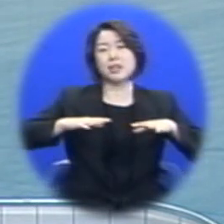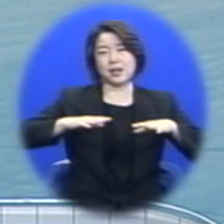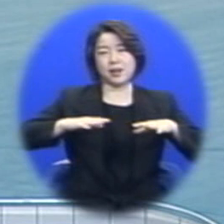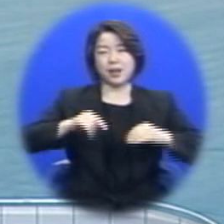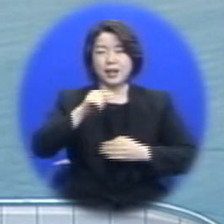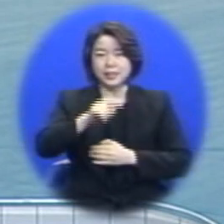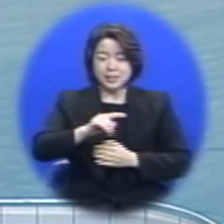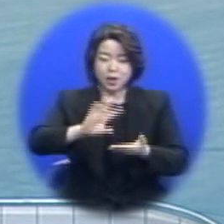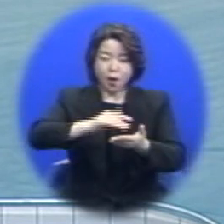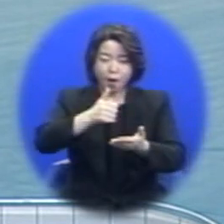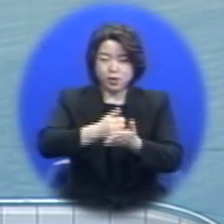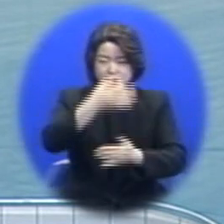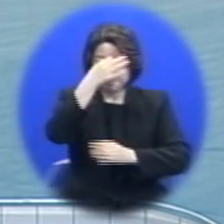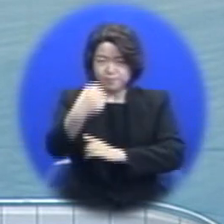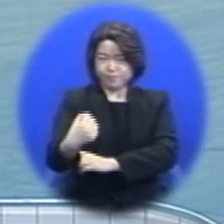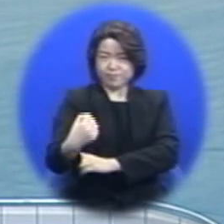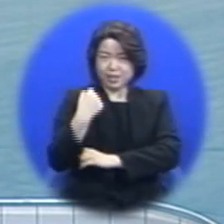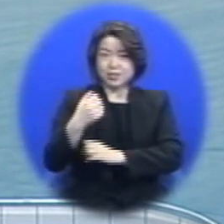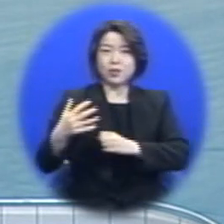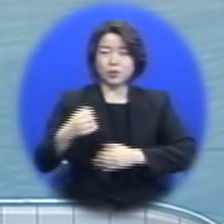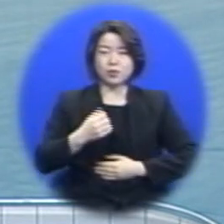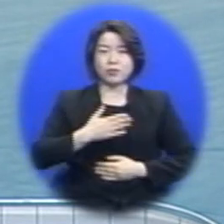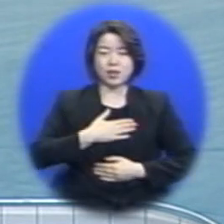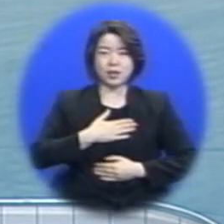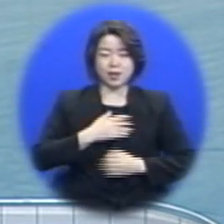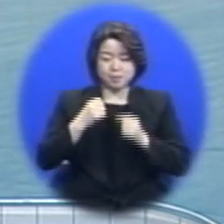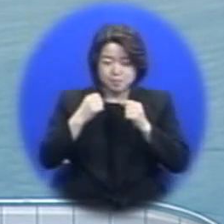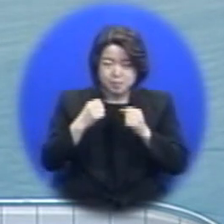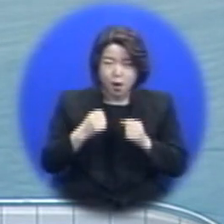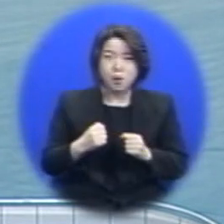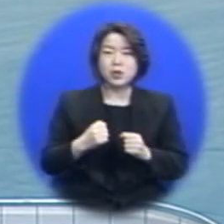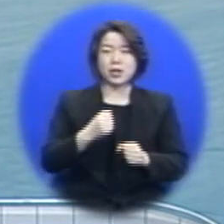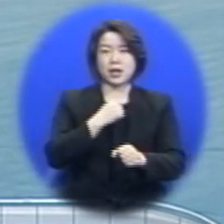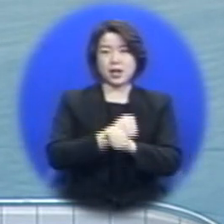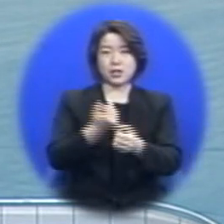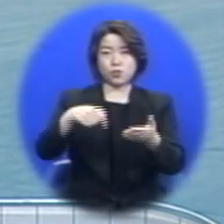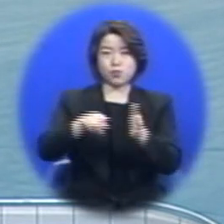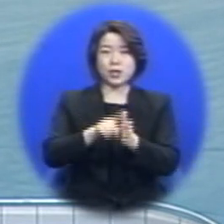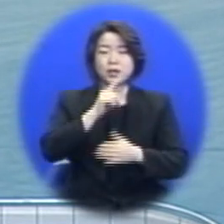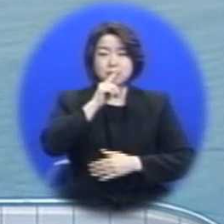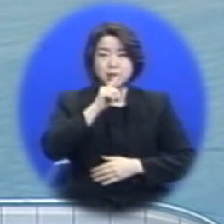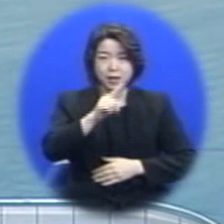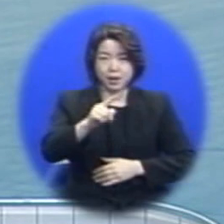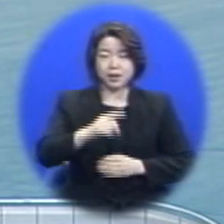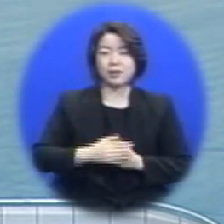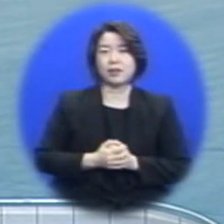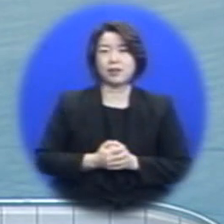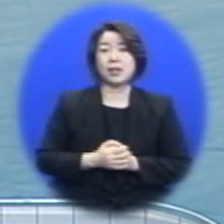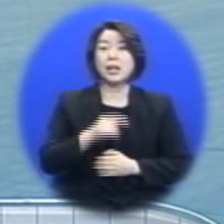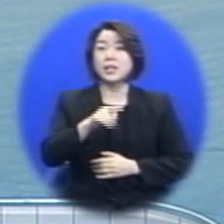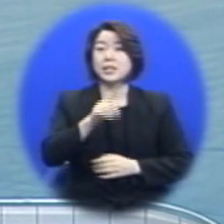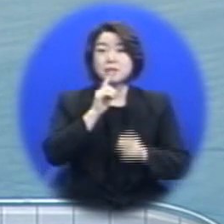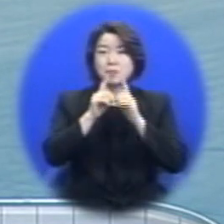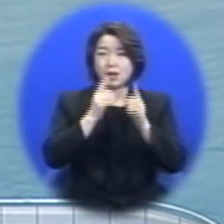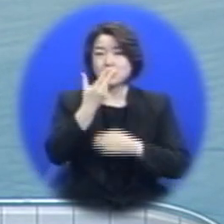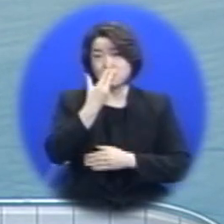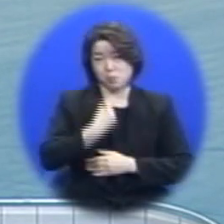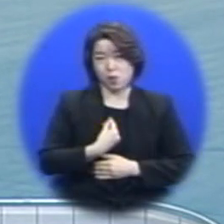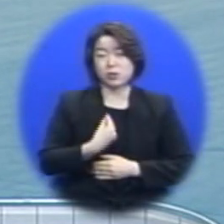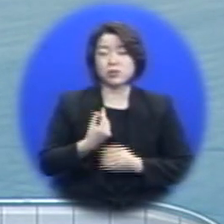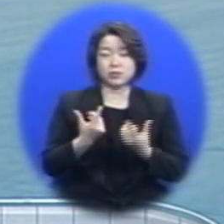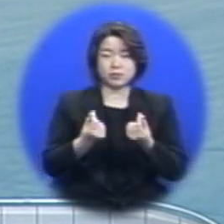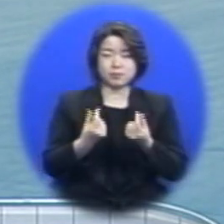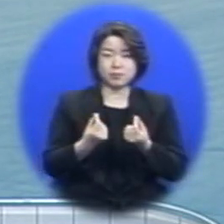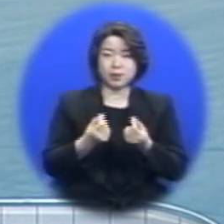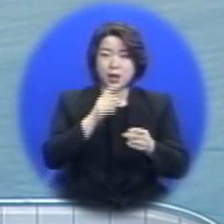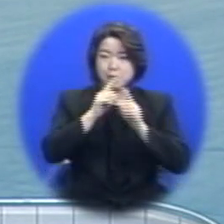이는 그리스도의 능력으로 내게 머물게 하려 함이라. 이게 말씀을 먹는 겁니다. 하나님이